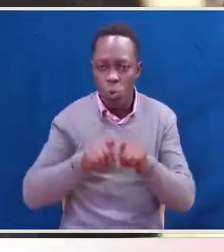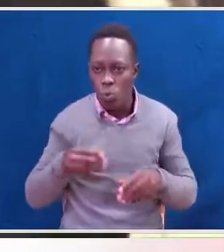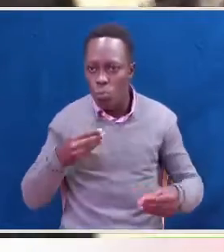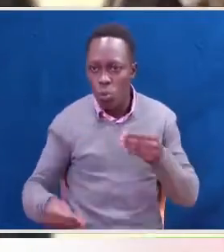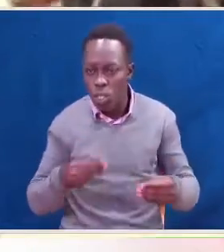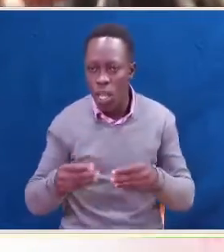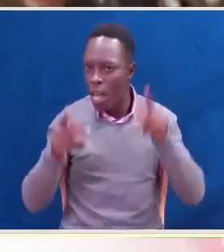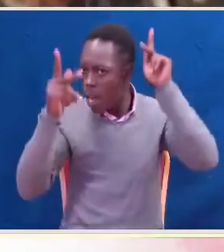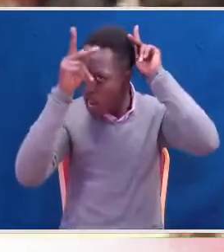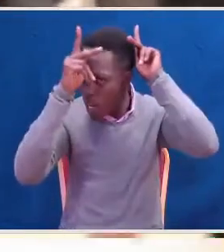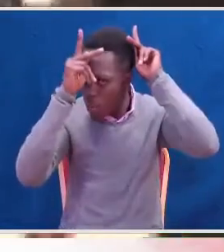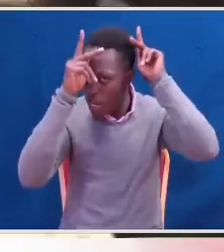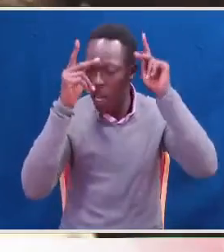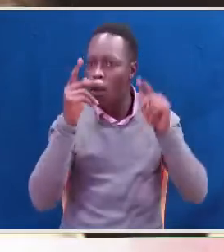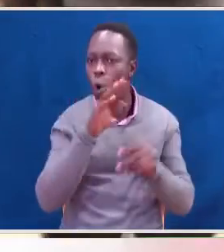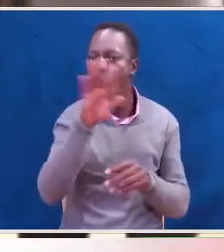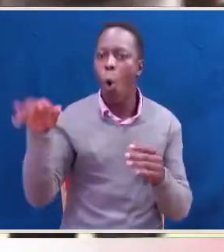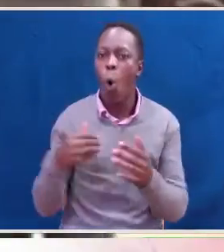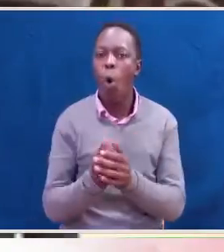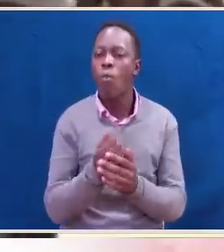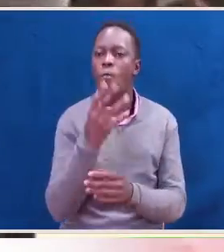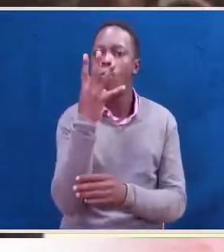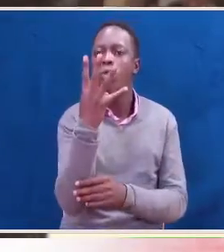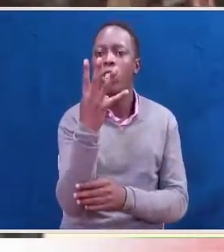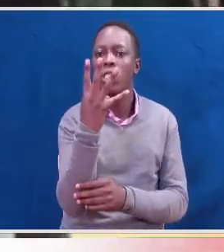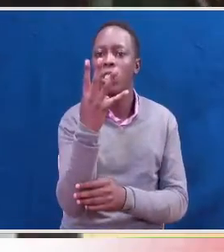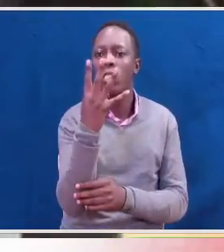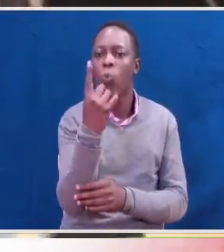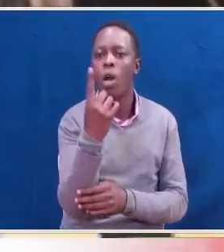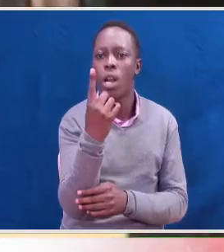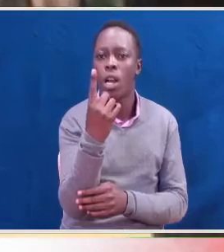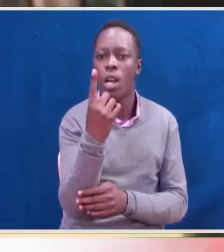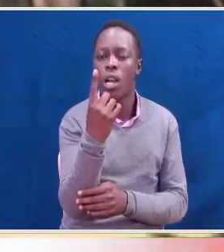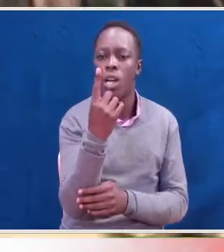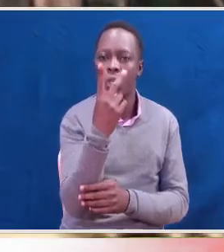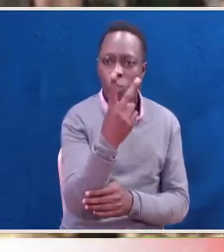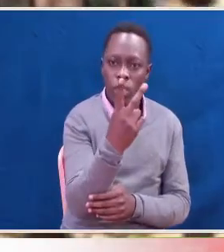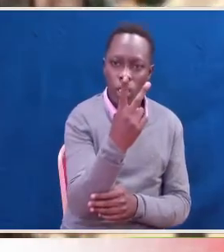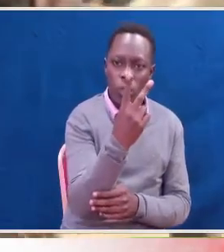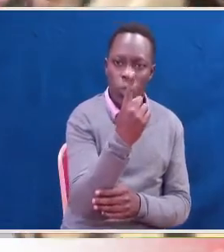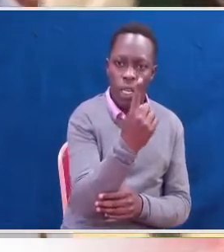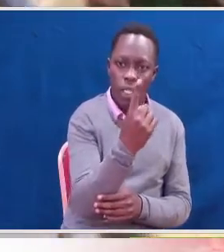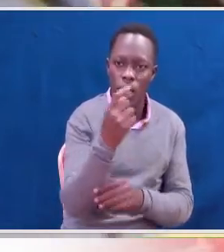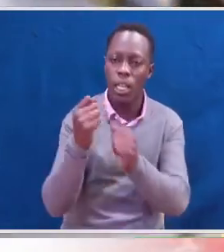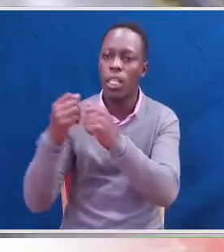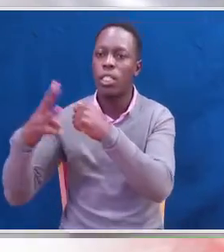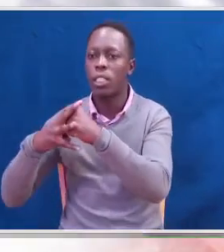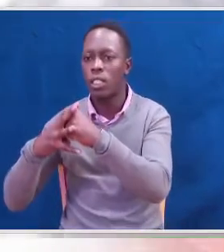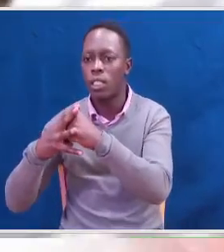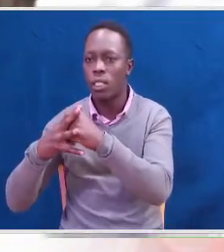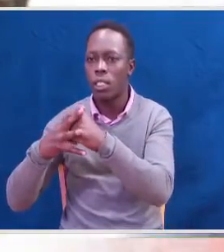Vihiga na Kakamega zikiripoti visa 41, 23 na 19